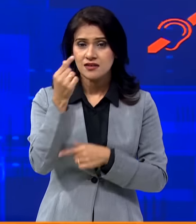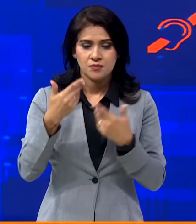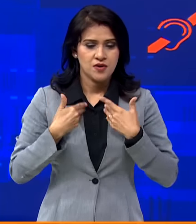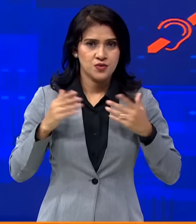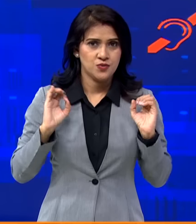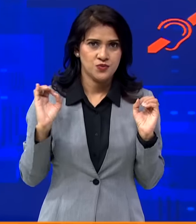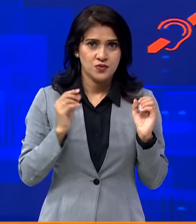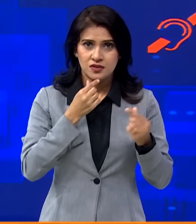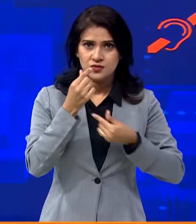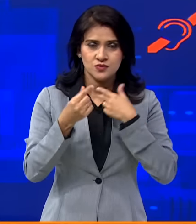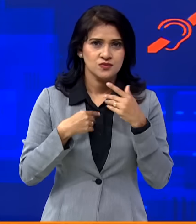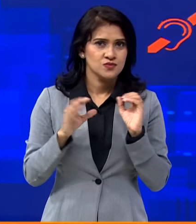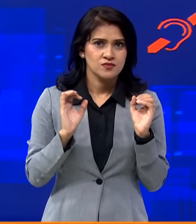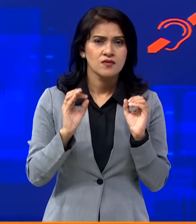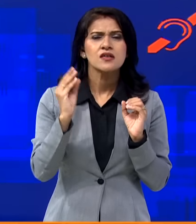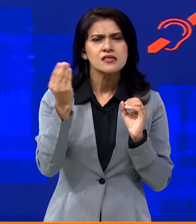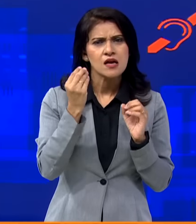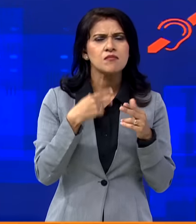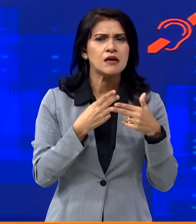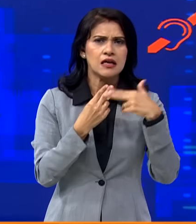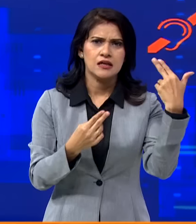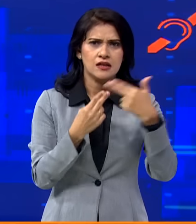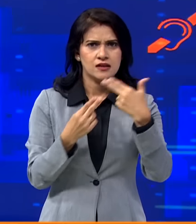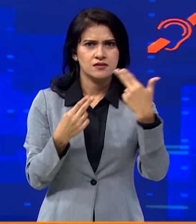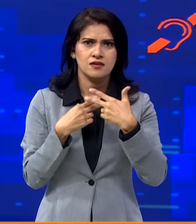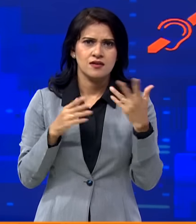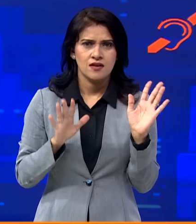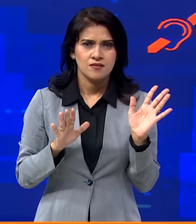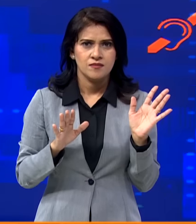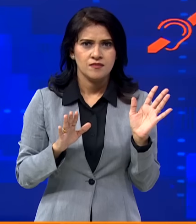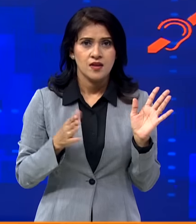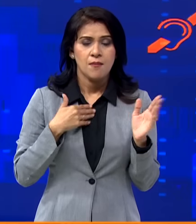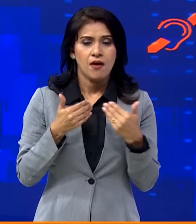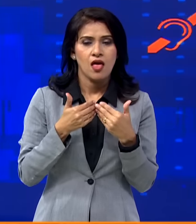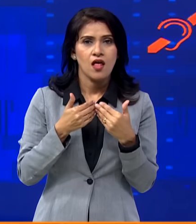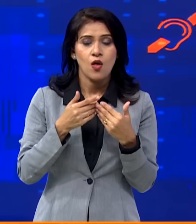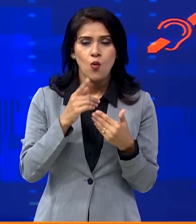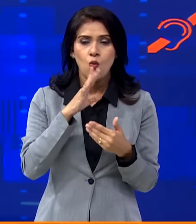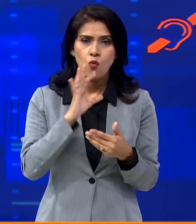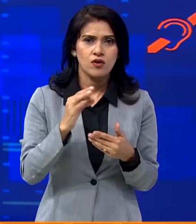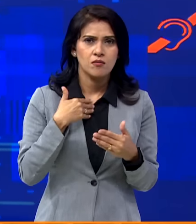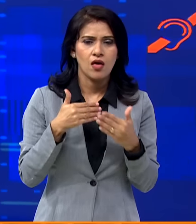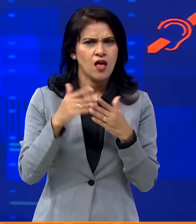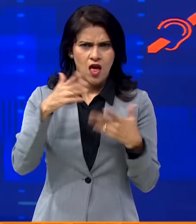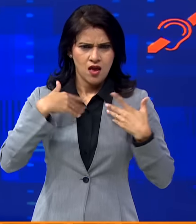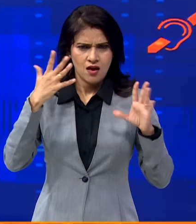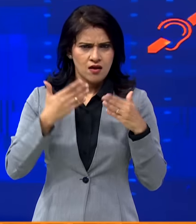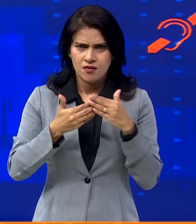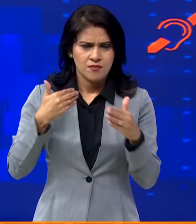डालिए यह कुछ मेरे बयान हैं और मैं अपने बयानों से कभी पीछे नहीं हटाऊ